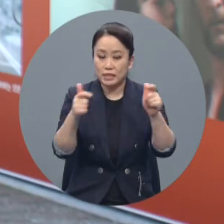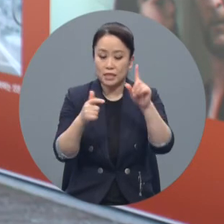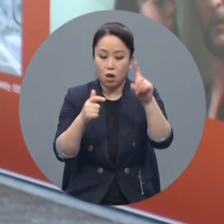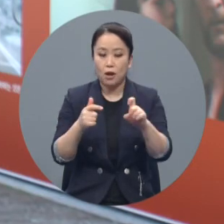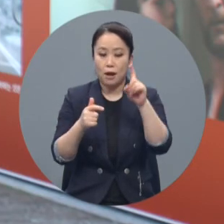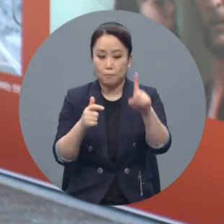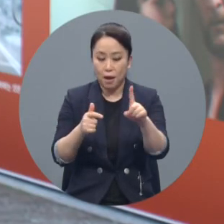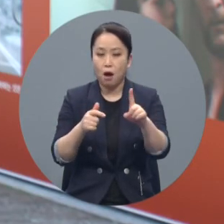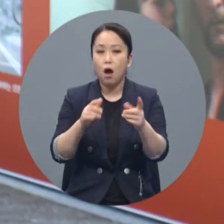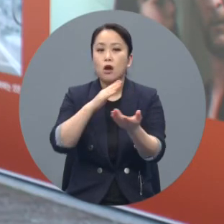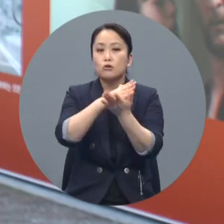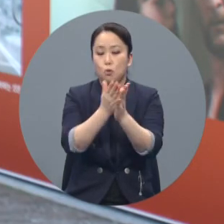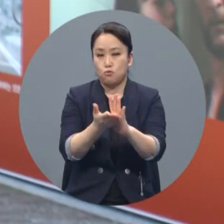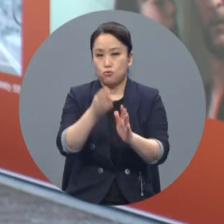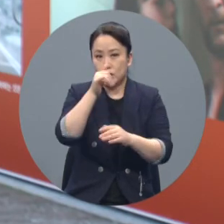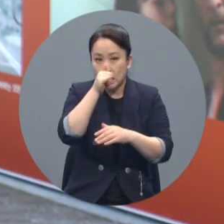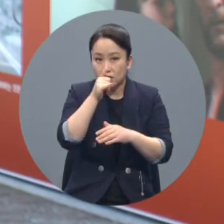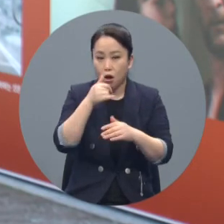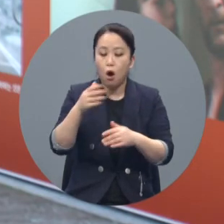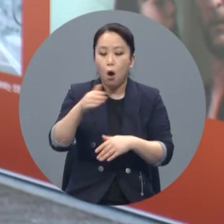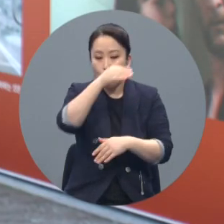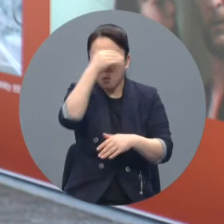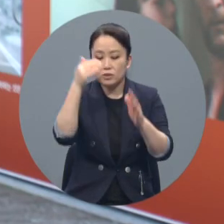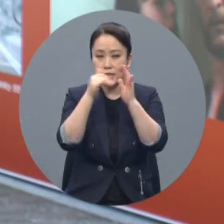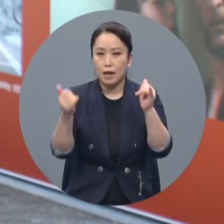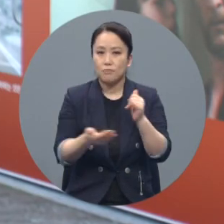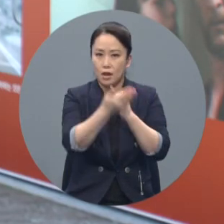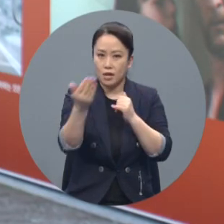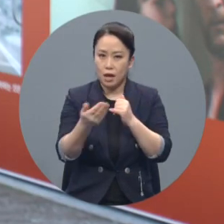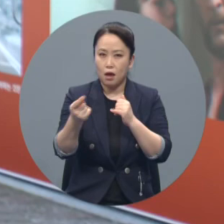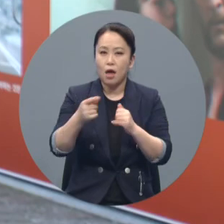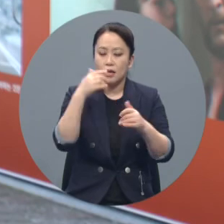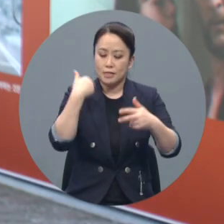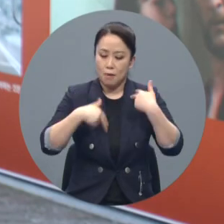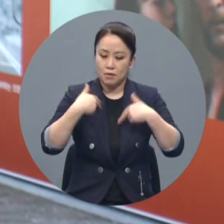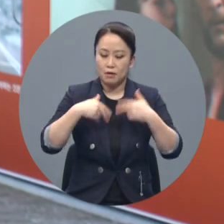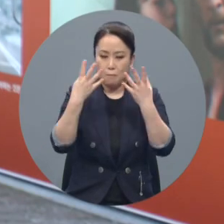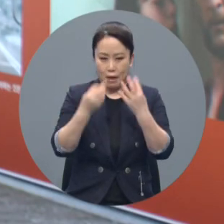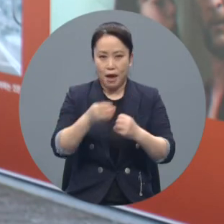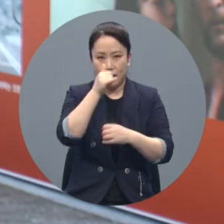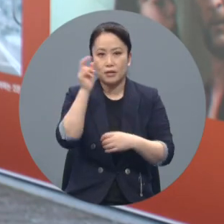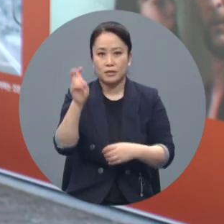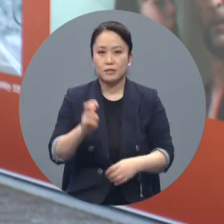관객들에게 풍성한 볼거리를 제공할 것으로 기대를 모으고 있습니다. MBC 뉴스 조민입니다.